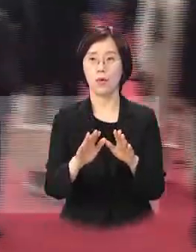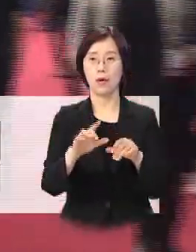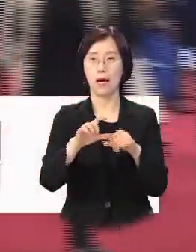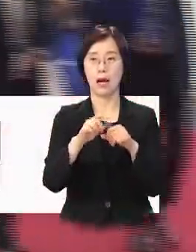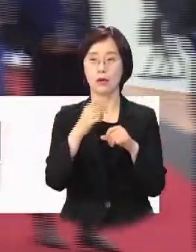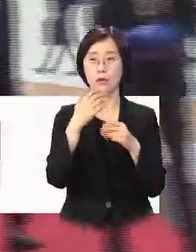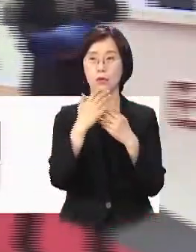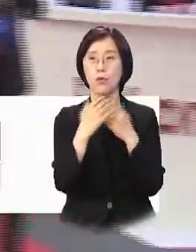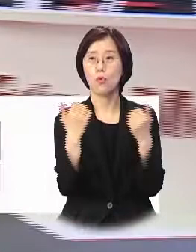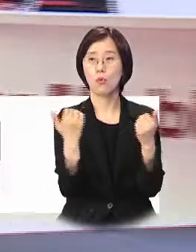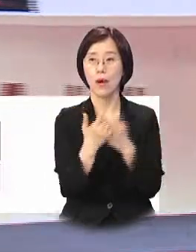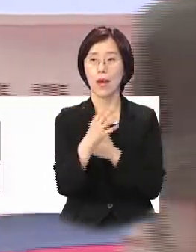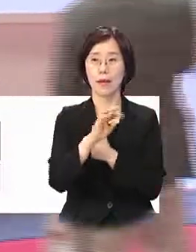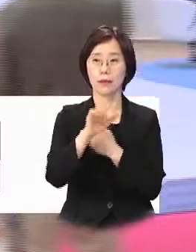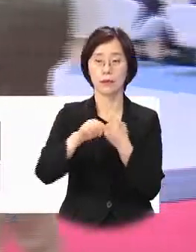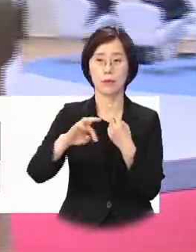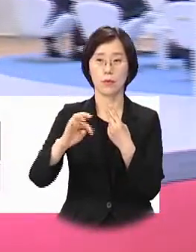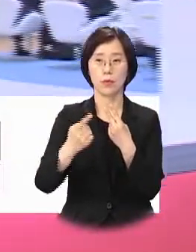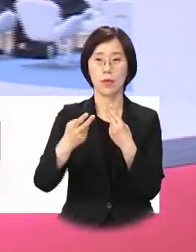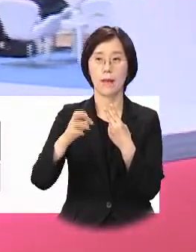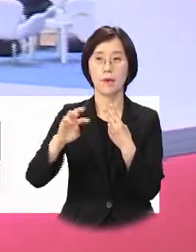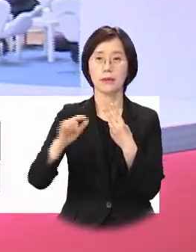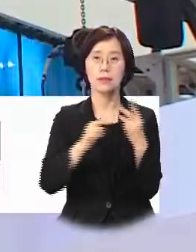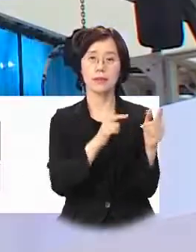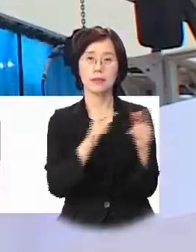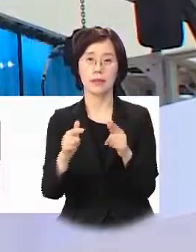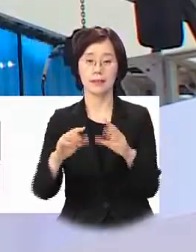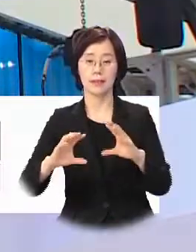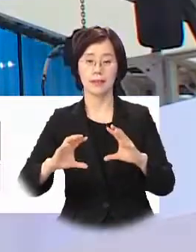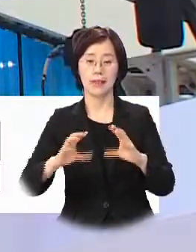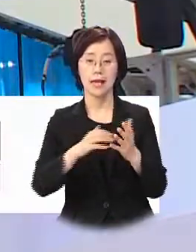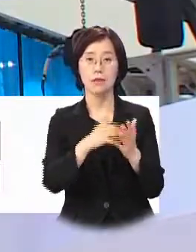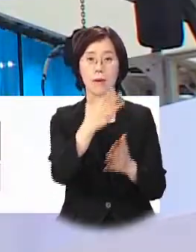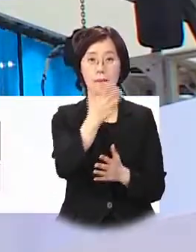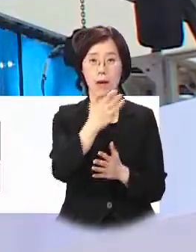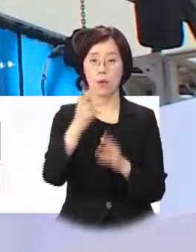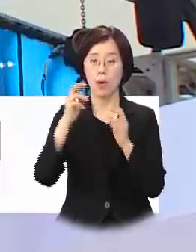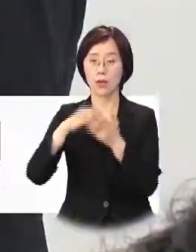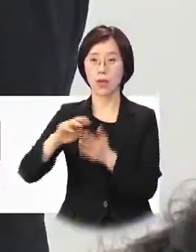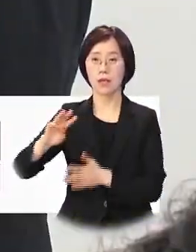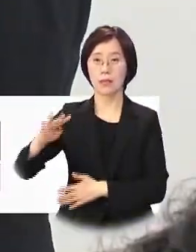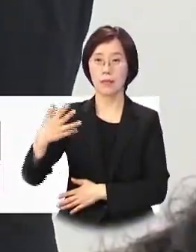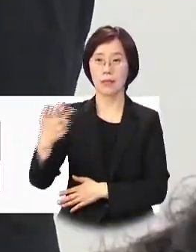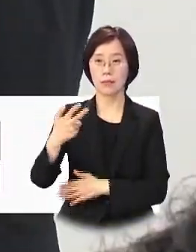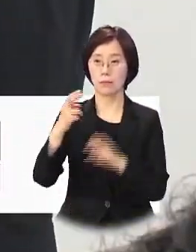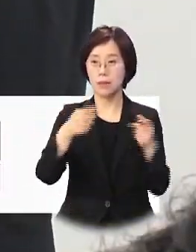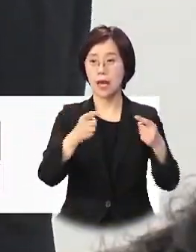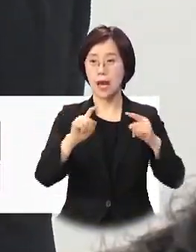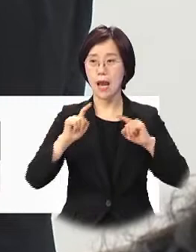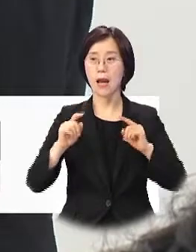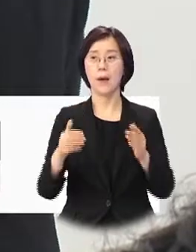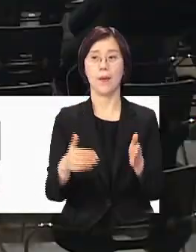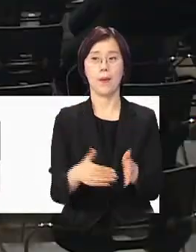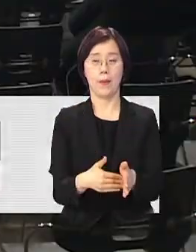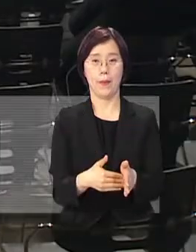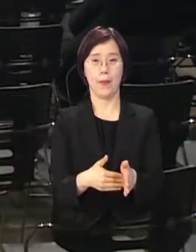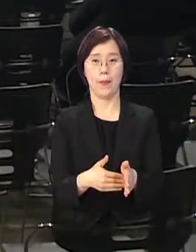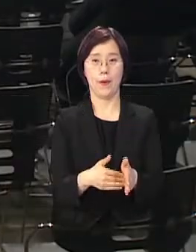가스총회에는 엑슨모빌과 세브론, 에머슨 등 80여 개국 470개 에너지 관련 기업들이 참여했습니다.